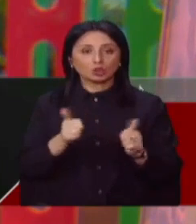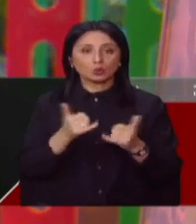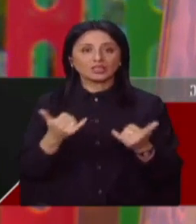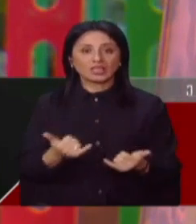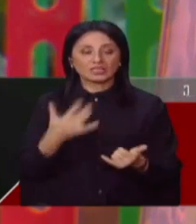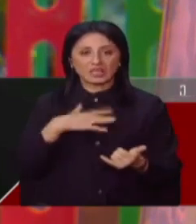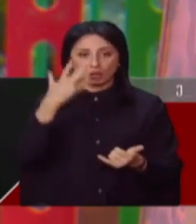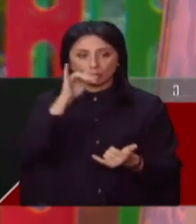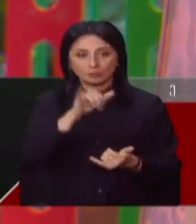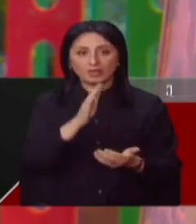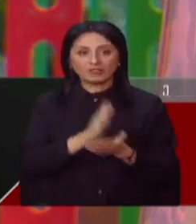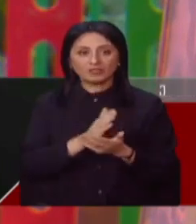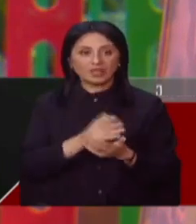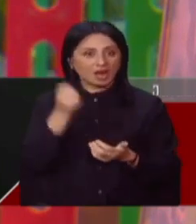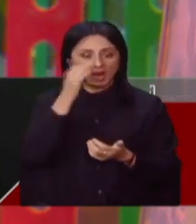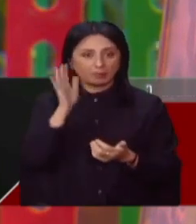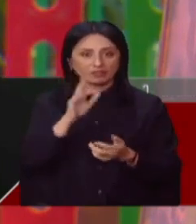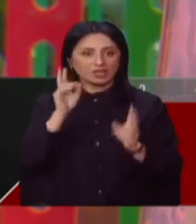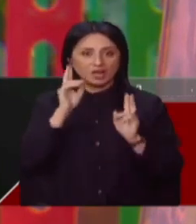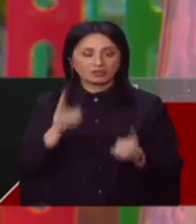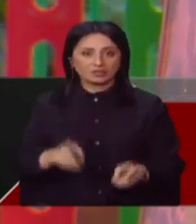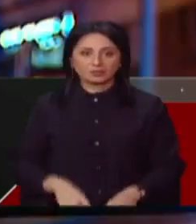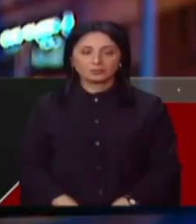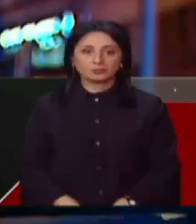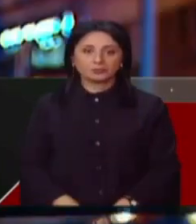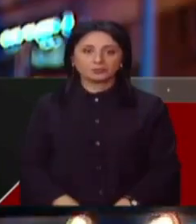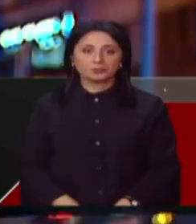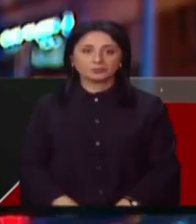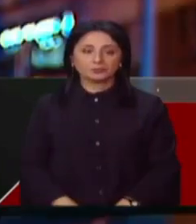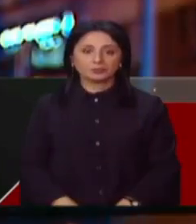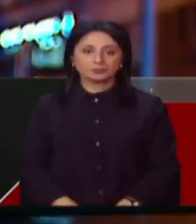როგორც დღეს ქართულ ოცნებას აქვს, ნუ არ მახსოვს, არ ვიცი.